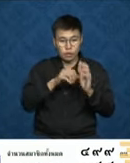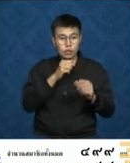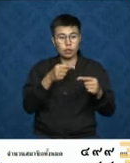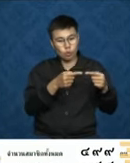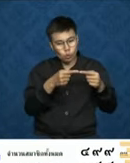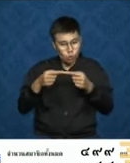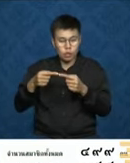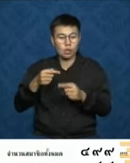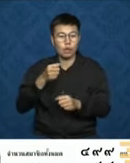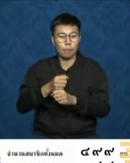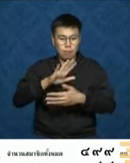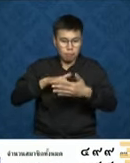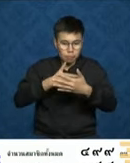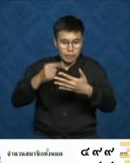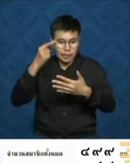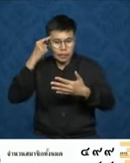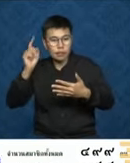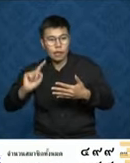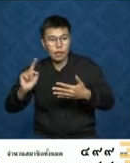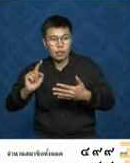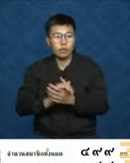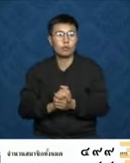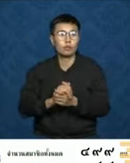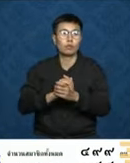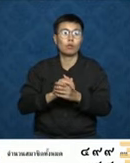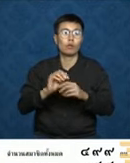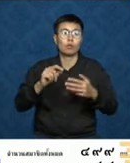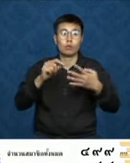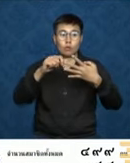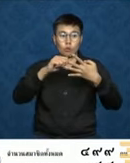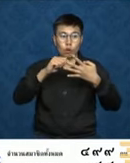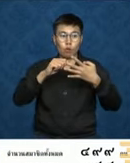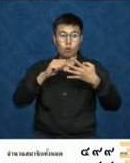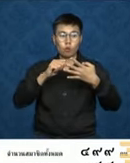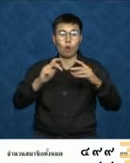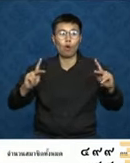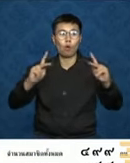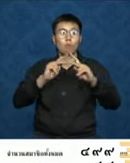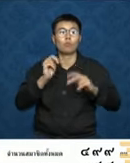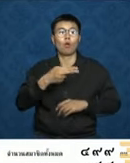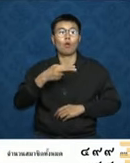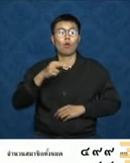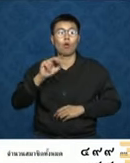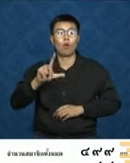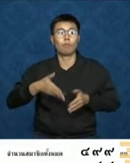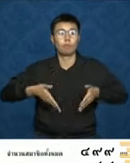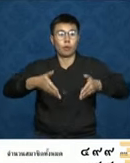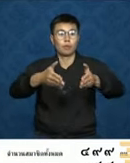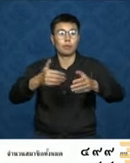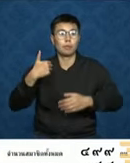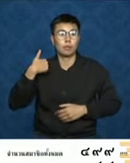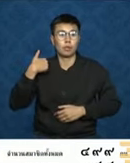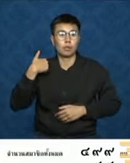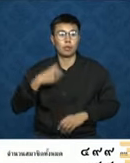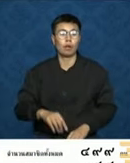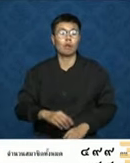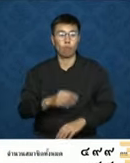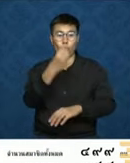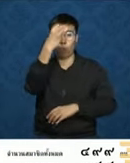อย่างไรบ้างเรื่องที่ 2ขอให้กรมทางหลวงและหน่วยงานที่เกี่ยวข้องได้กรุณาติดตั้งสัญญาณไฟ